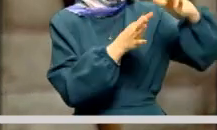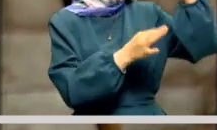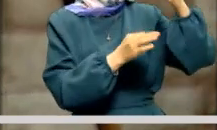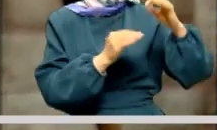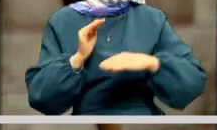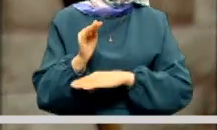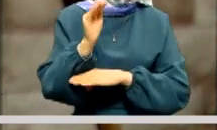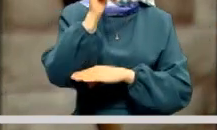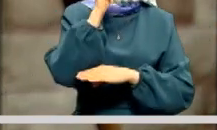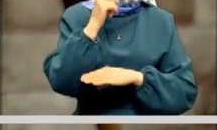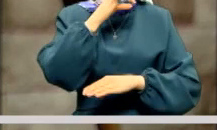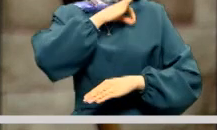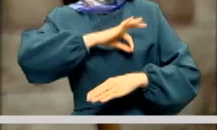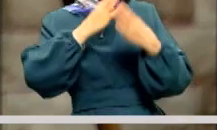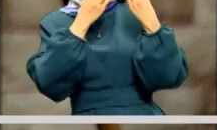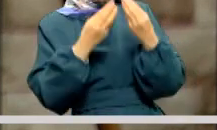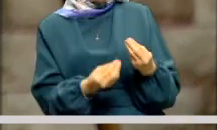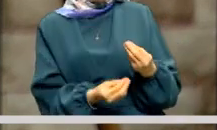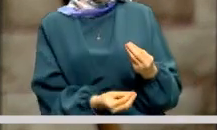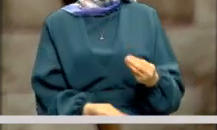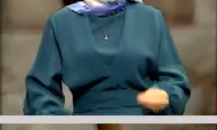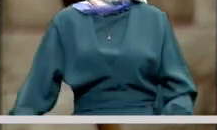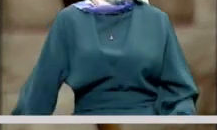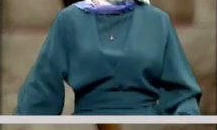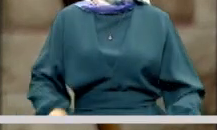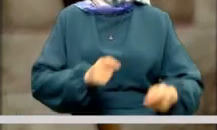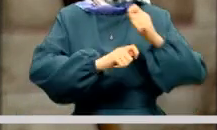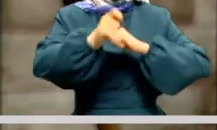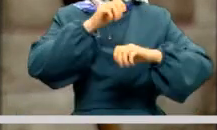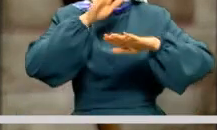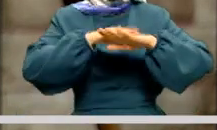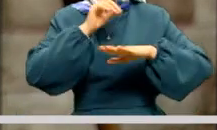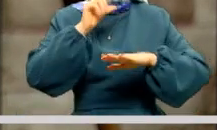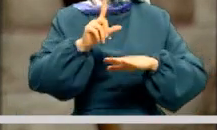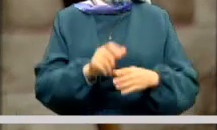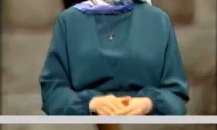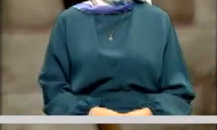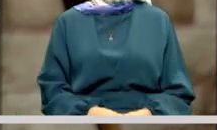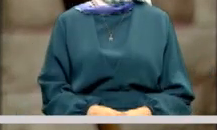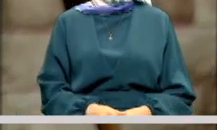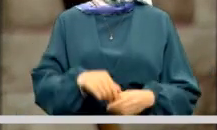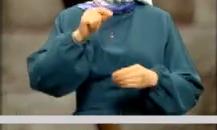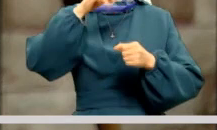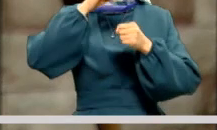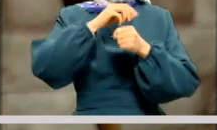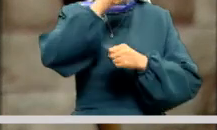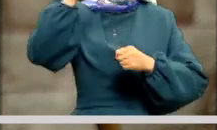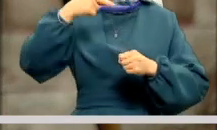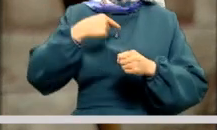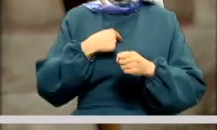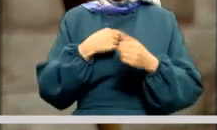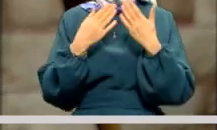katma değer katarak dokunan eylemleri yapmamız gerekiyor Dolayısıyla biz bu noktada Evet